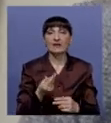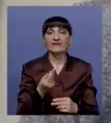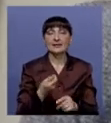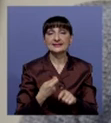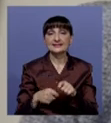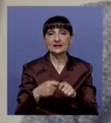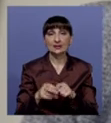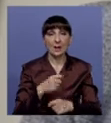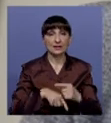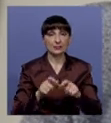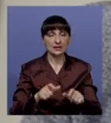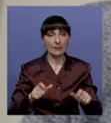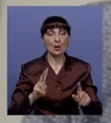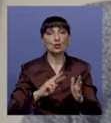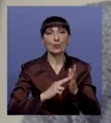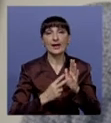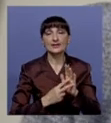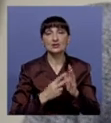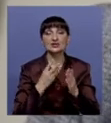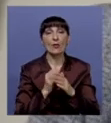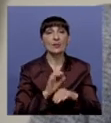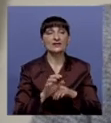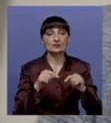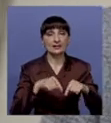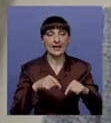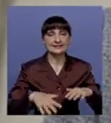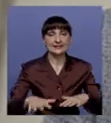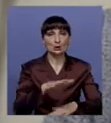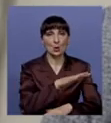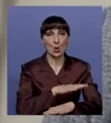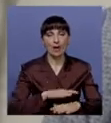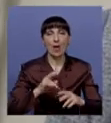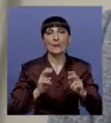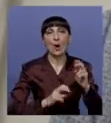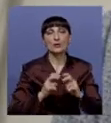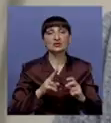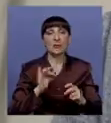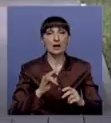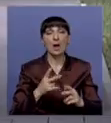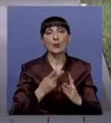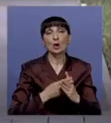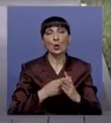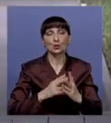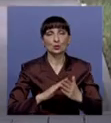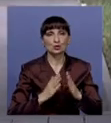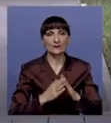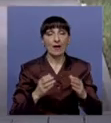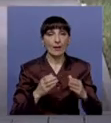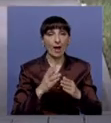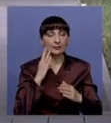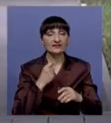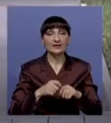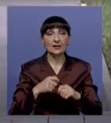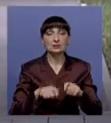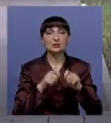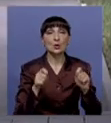финансирование для предпринимателей, планирующих размещение своего производства на территории промышленных парков под льготные условия. Компания «Алматы Финанс» создана в